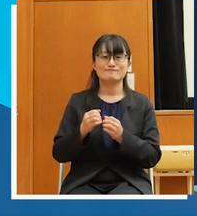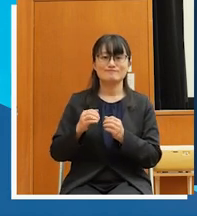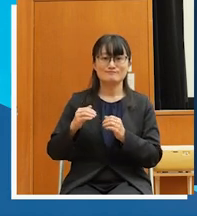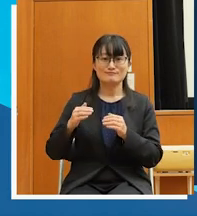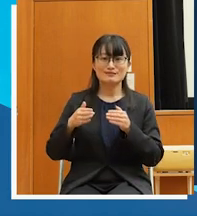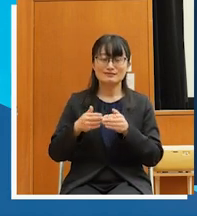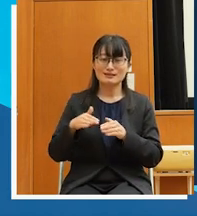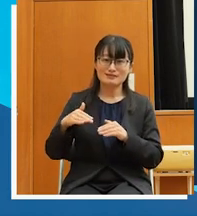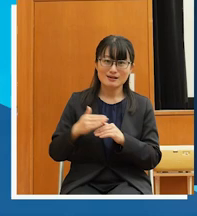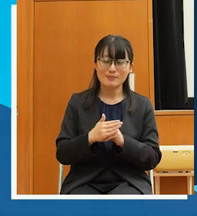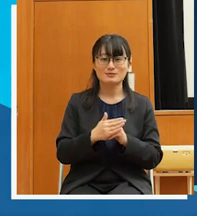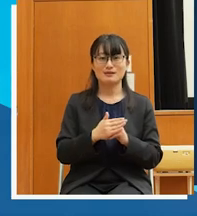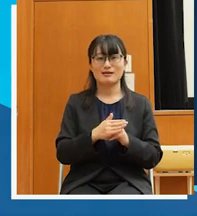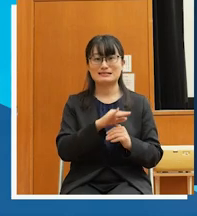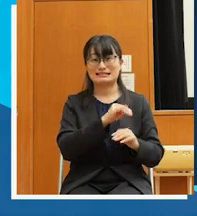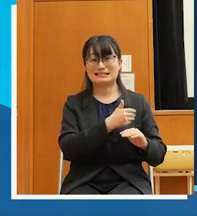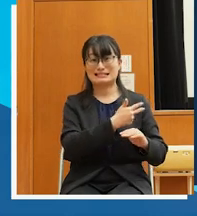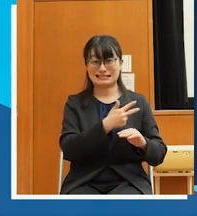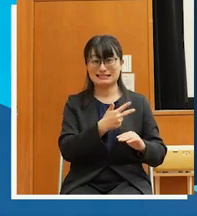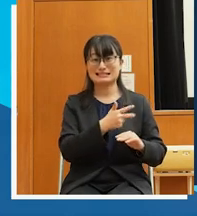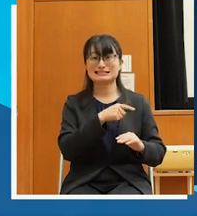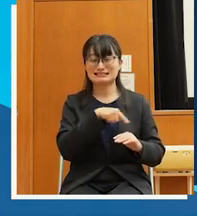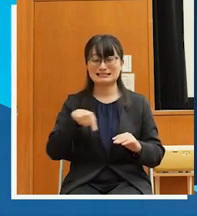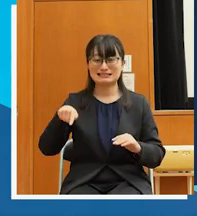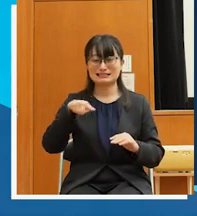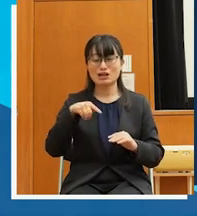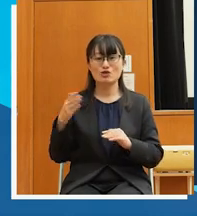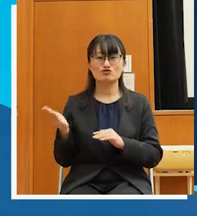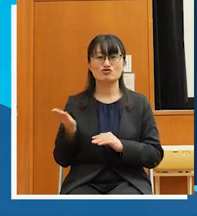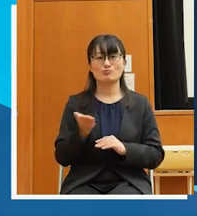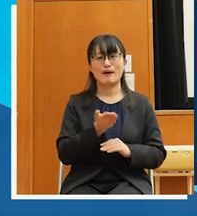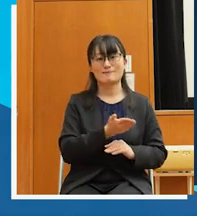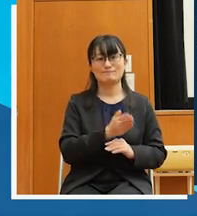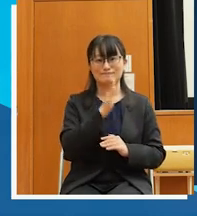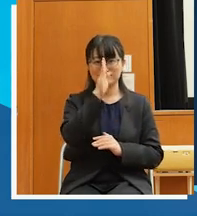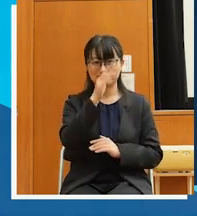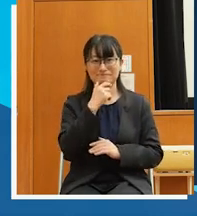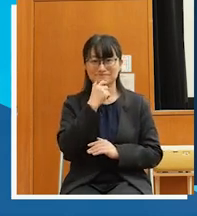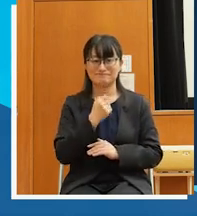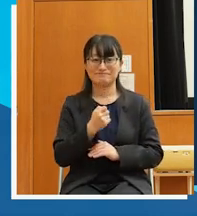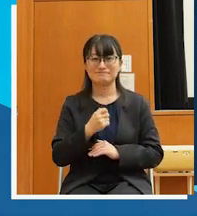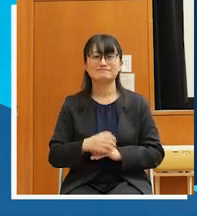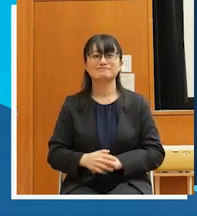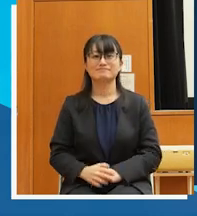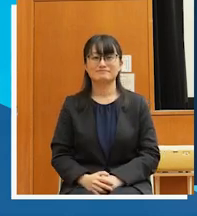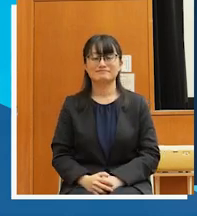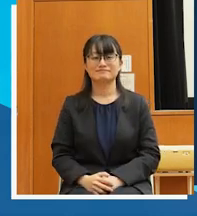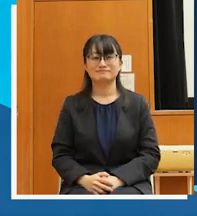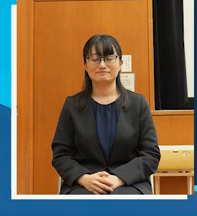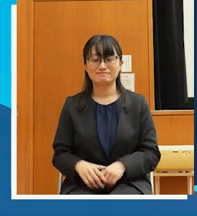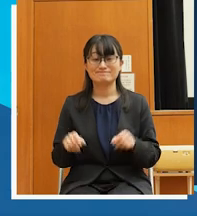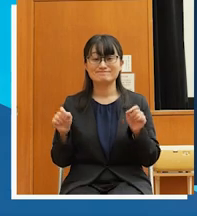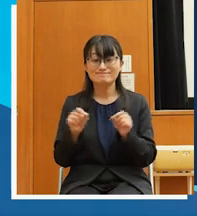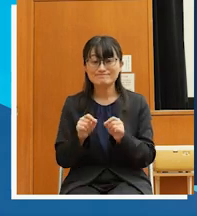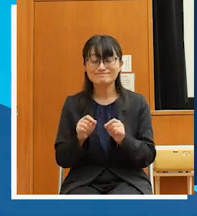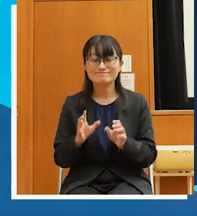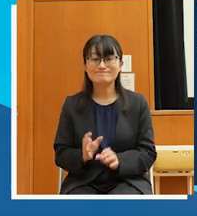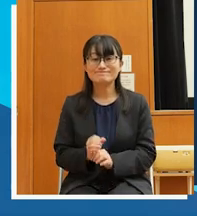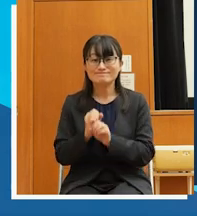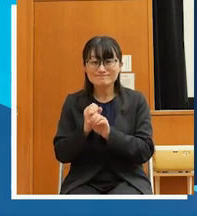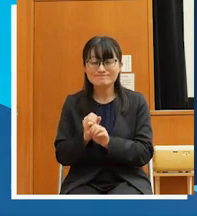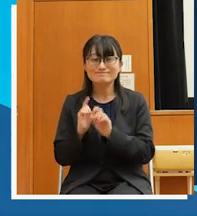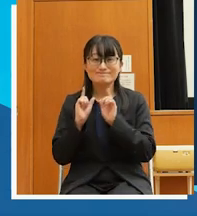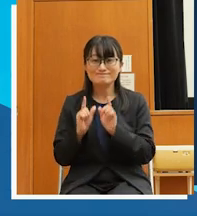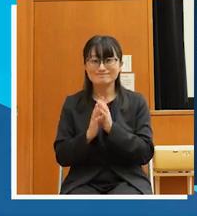思っていますで質問をいくつかご紹介しながらその質問への答えも踏まえつつですねえ短めにまとめていただければ